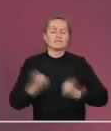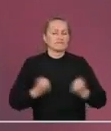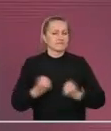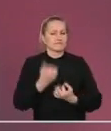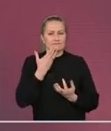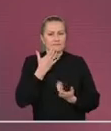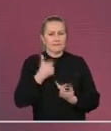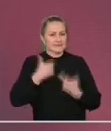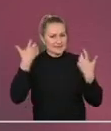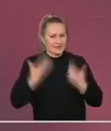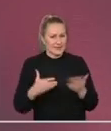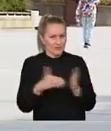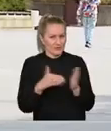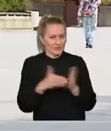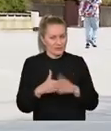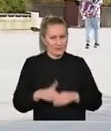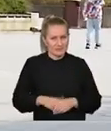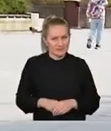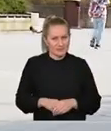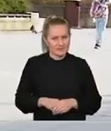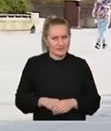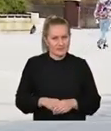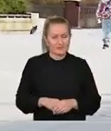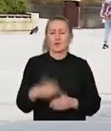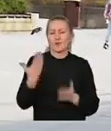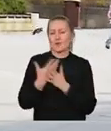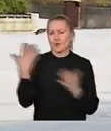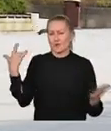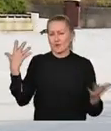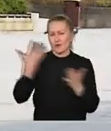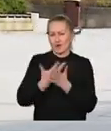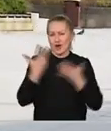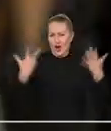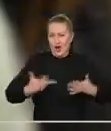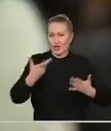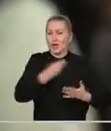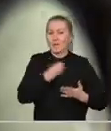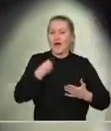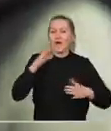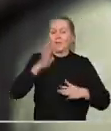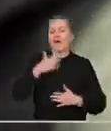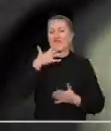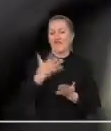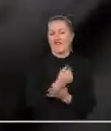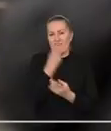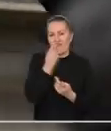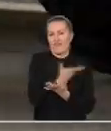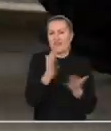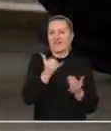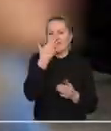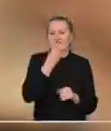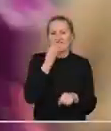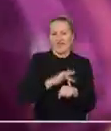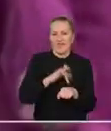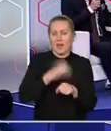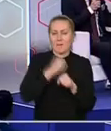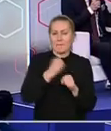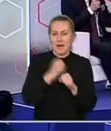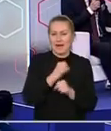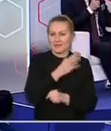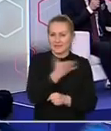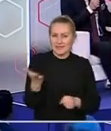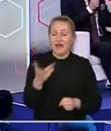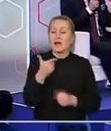bardzo potrzebujemy. Od blisko 8 lat Polacy korzystają z efektów tej pracy, ale między innymi na tym forum w dialogu